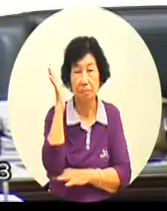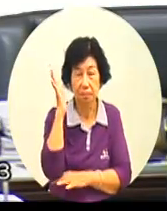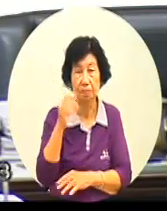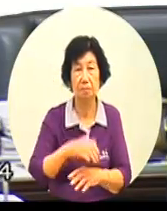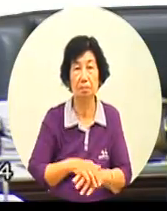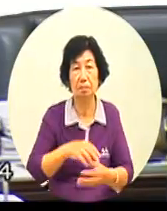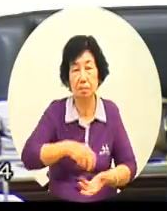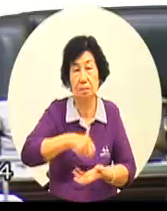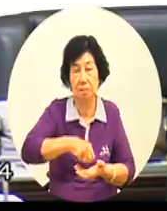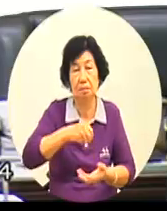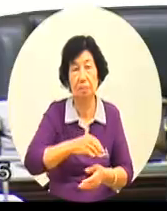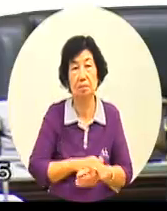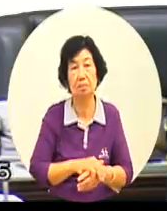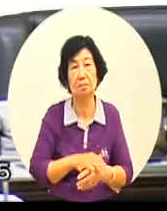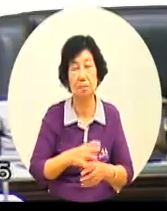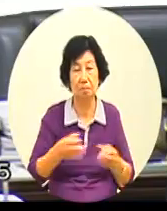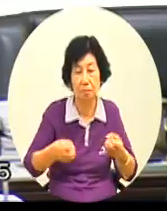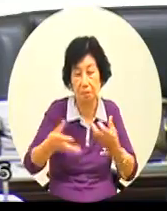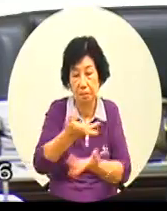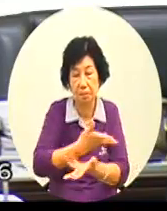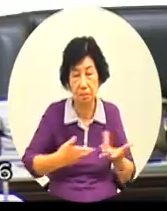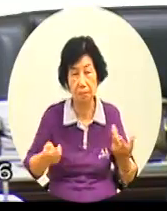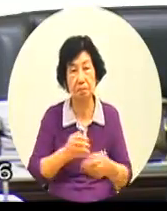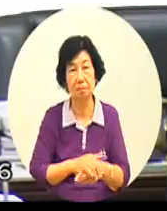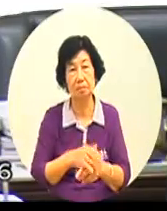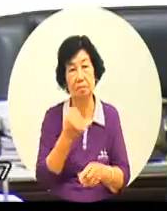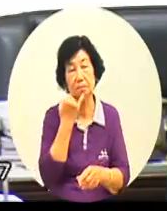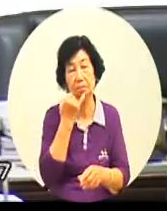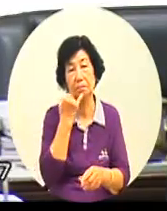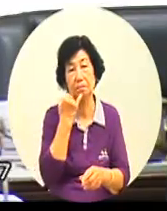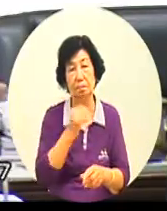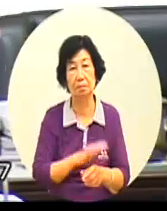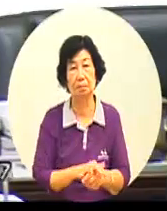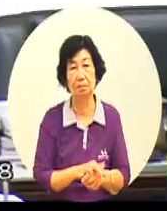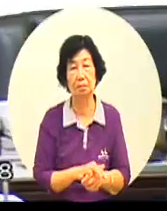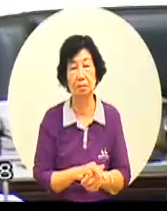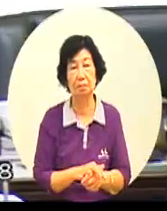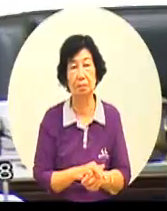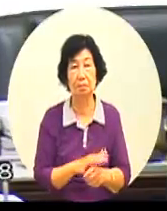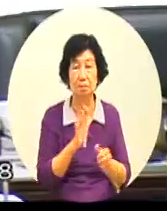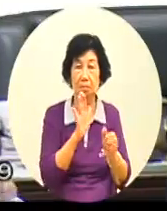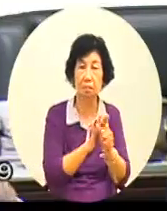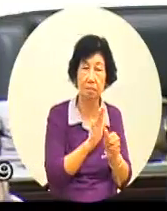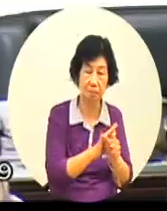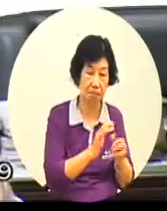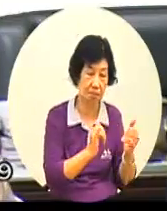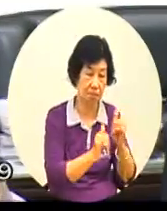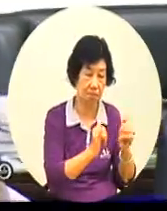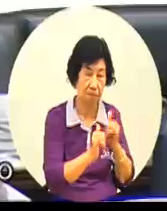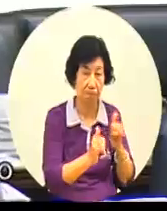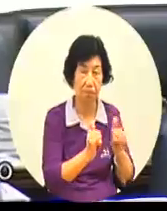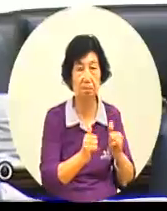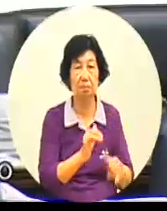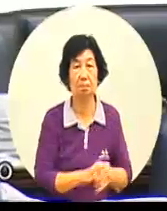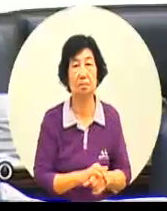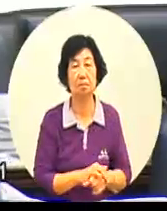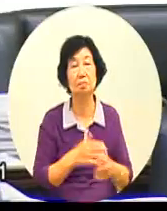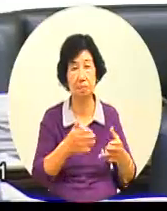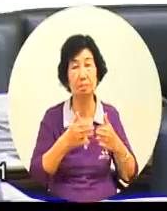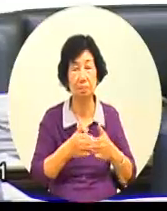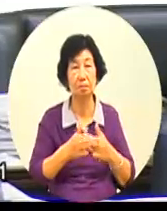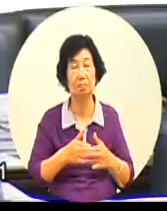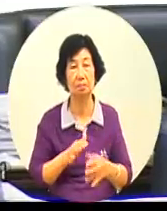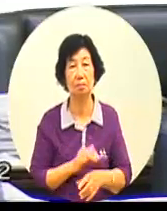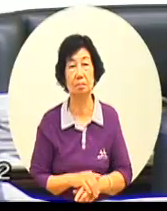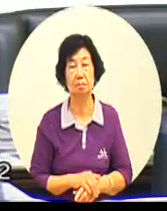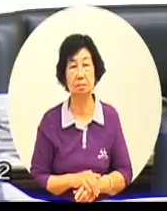还有讨论的空间呢啊，希望能够来替我们原民同胞来争取一下。 好， 好不 好？ 这个我会